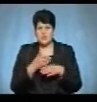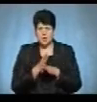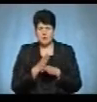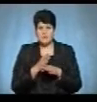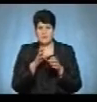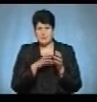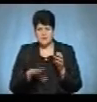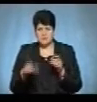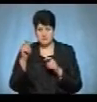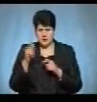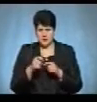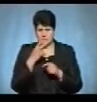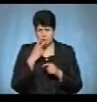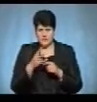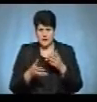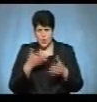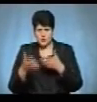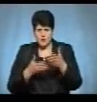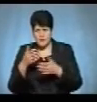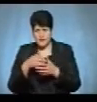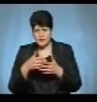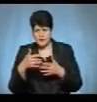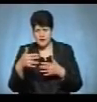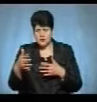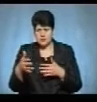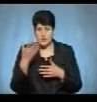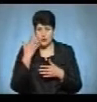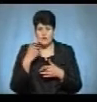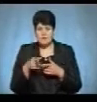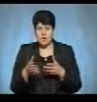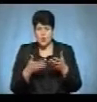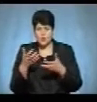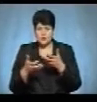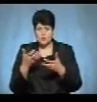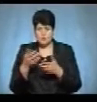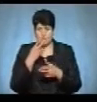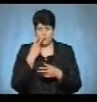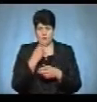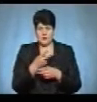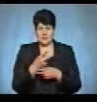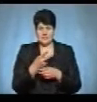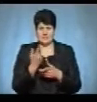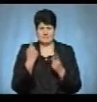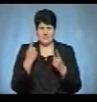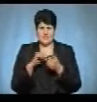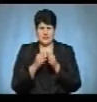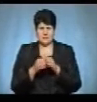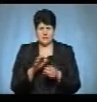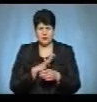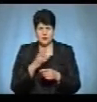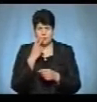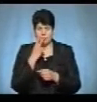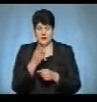приїхали, подивилися, розкопали далі. І от якраз тоді, коли ми розкопували, ми побачили, там великі камні були, і побачили